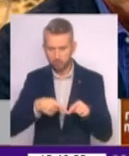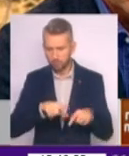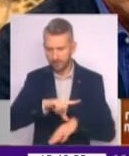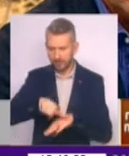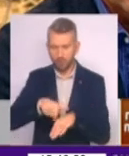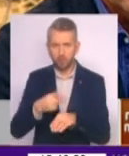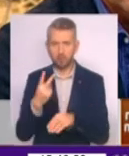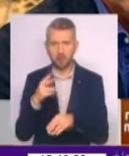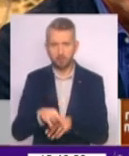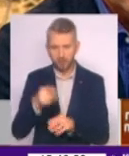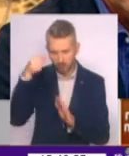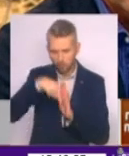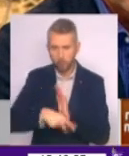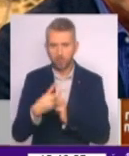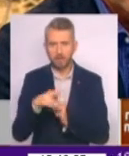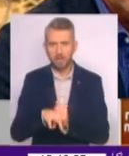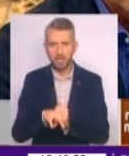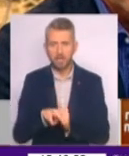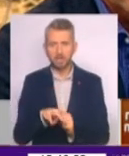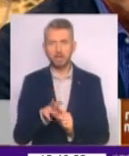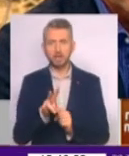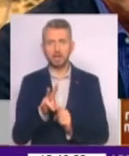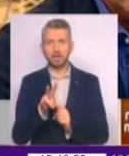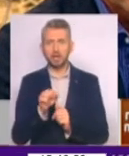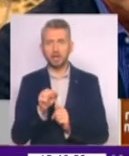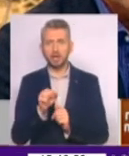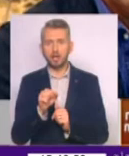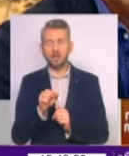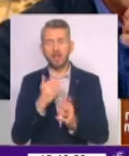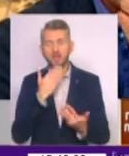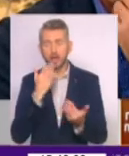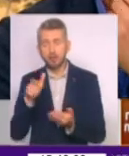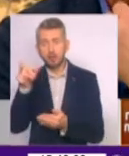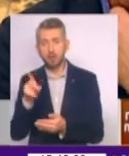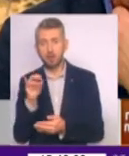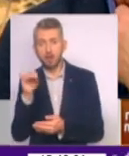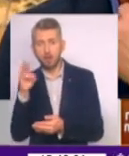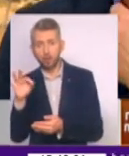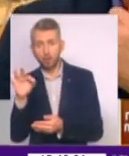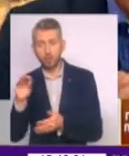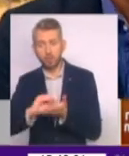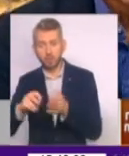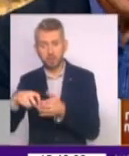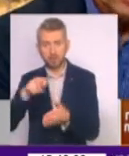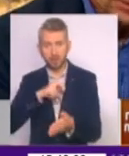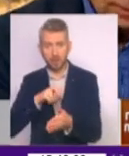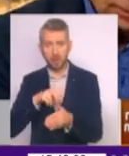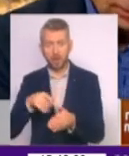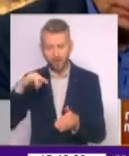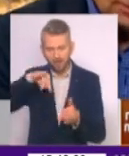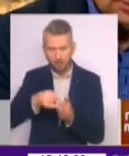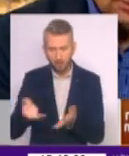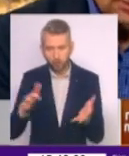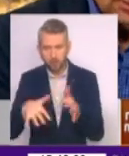і глибиною 2 метри. На звернення пан Калецько написав, що яму засипали, але це брехня, ніхто не хоче